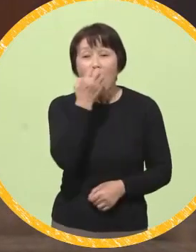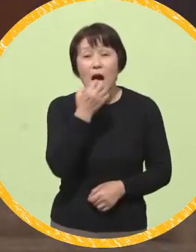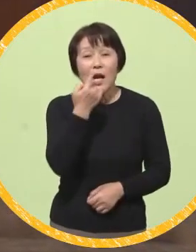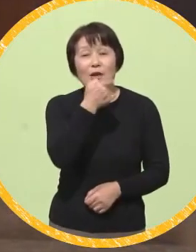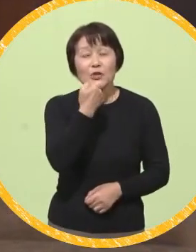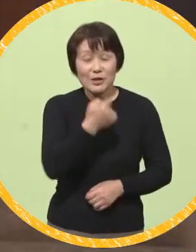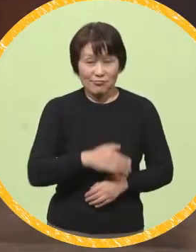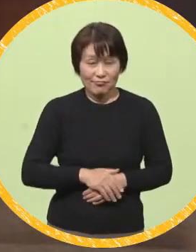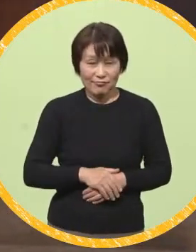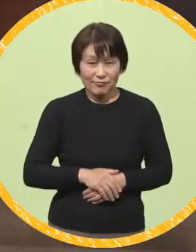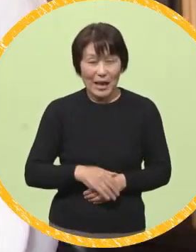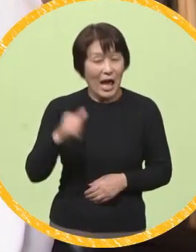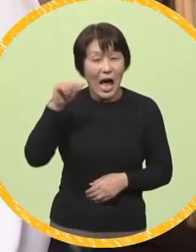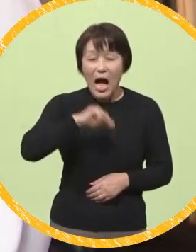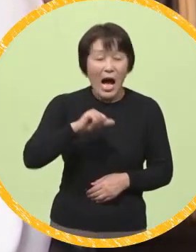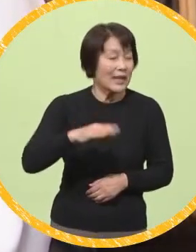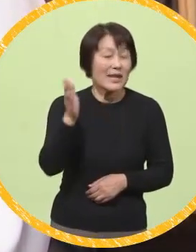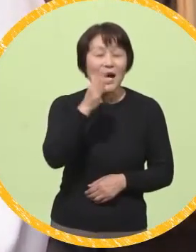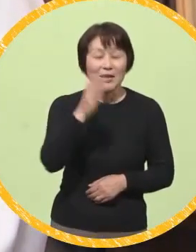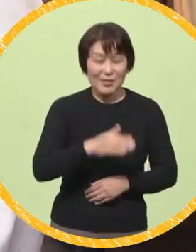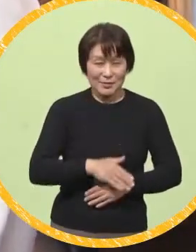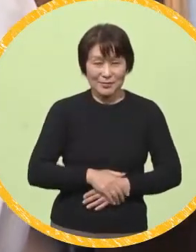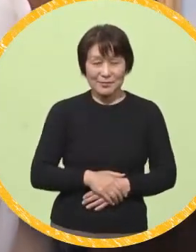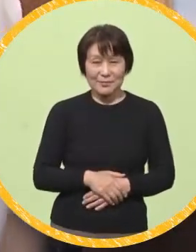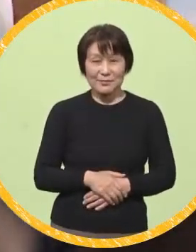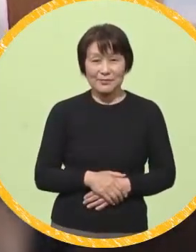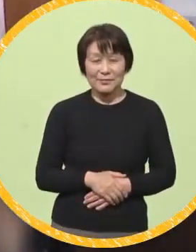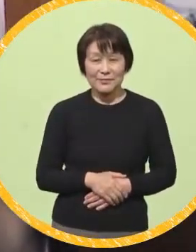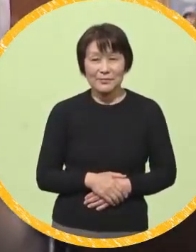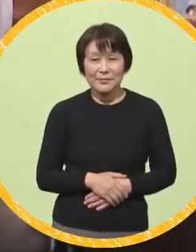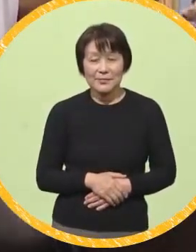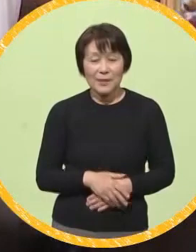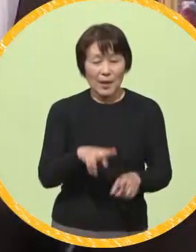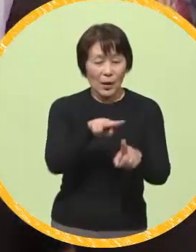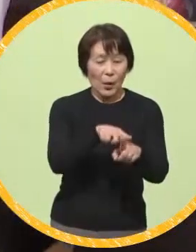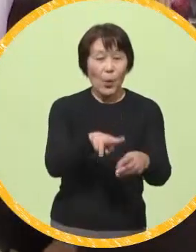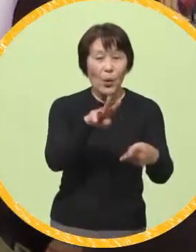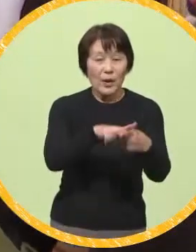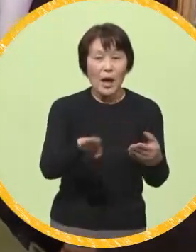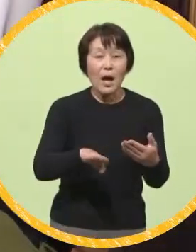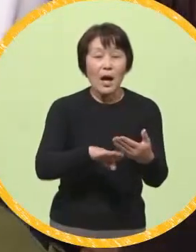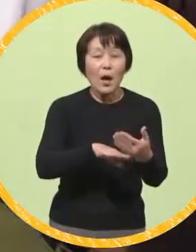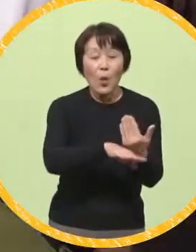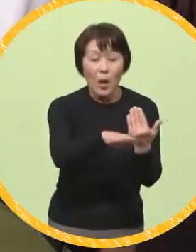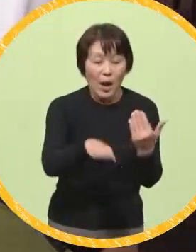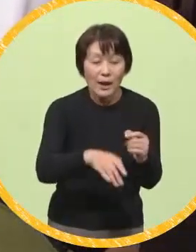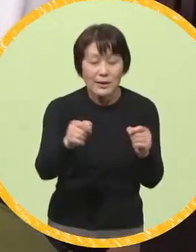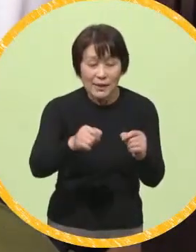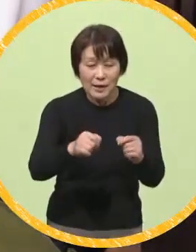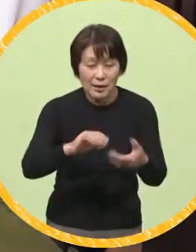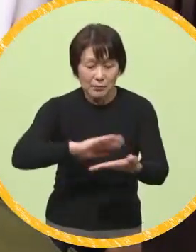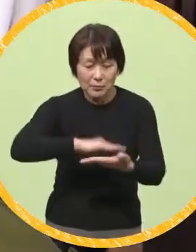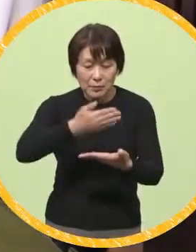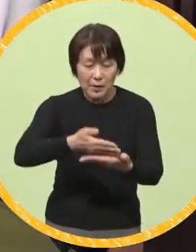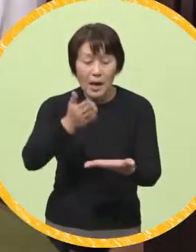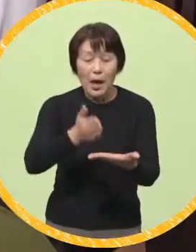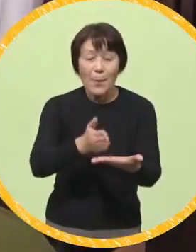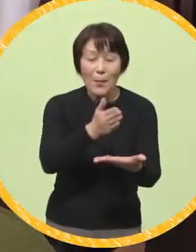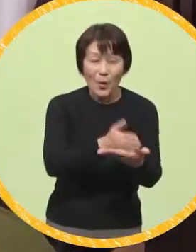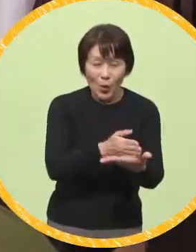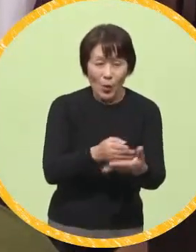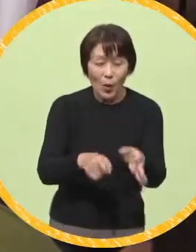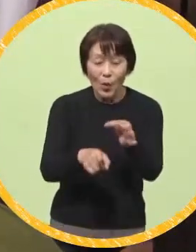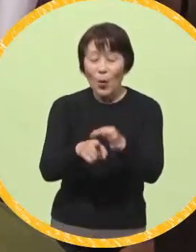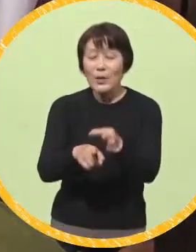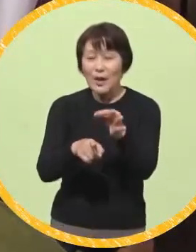飲み焼きしないをテーマにお酒の方は作ってます。小田原がやはり近いので、かまぼことかお刺身、あとおでんなんか